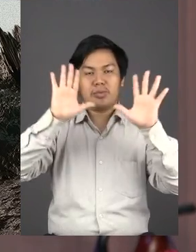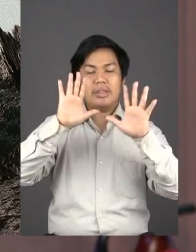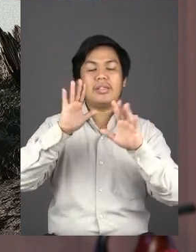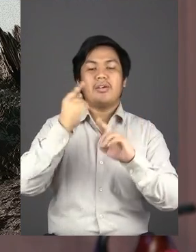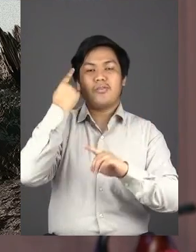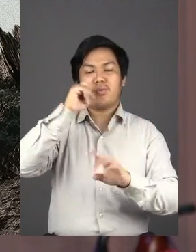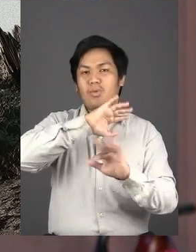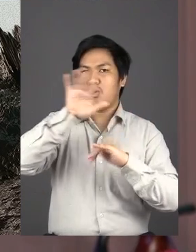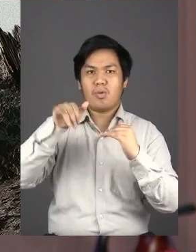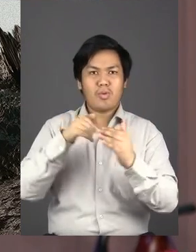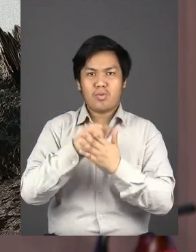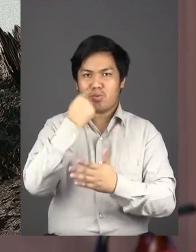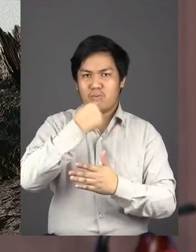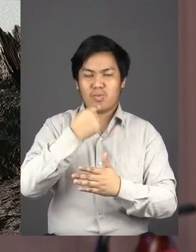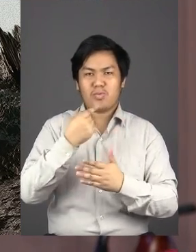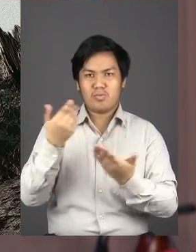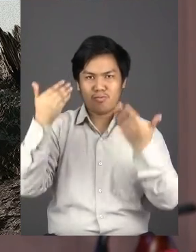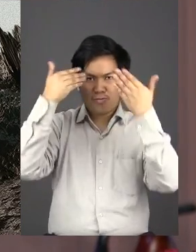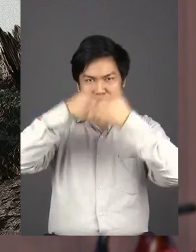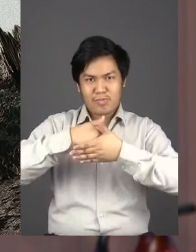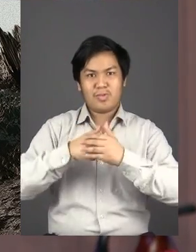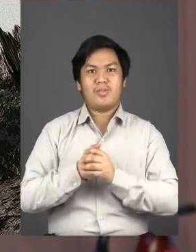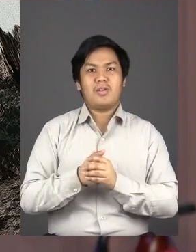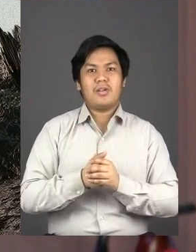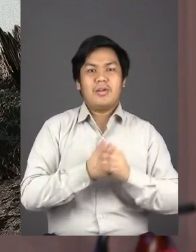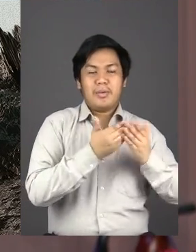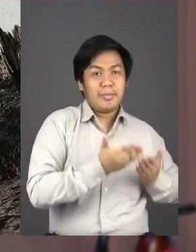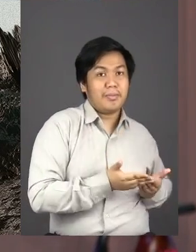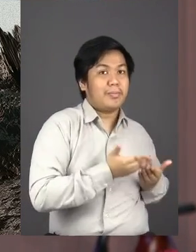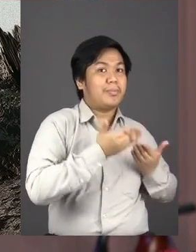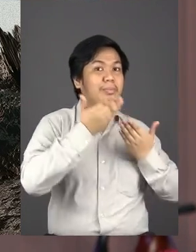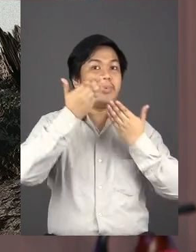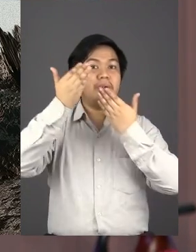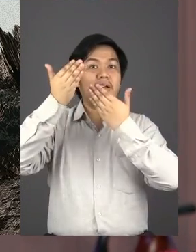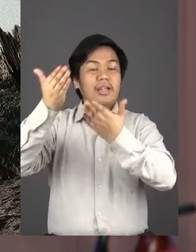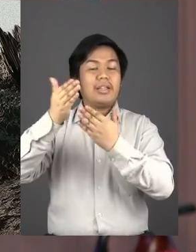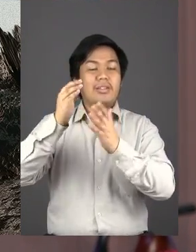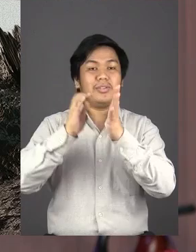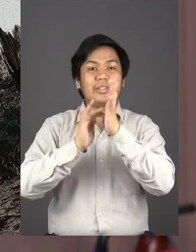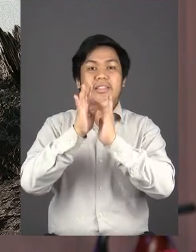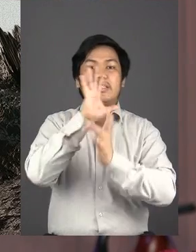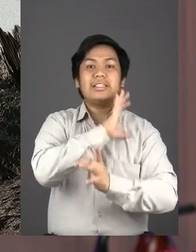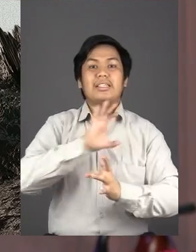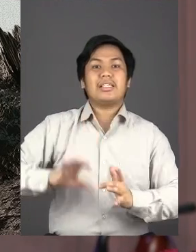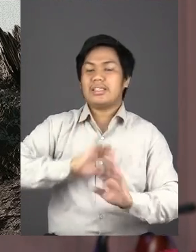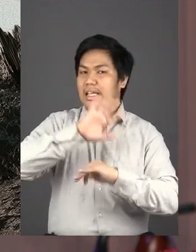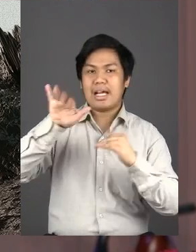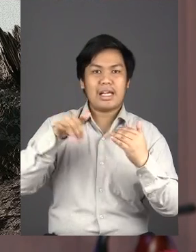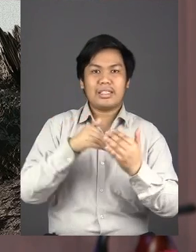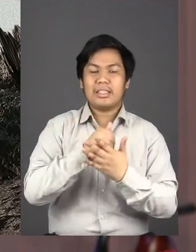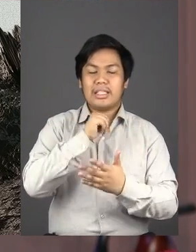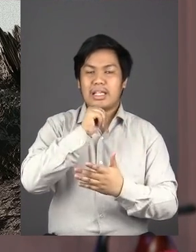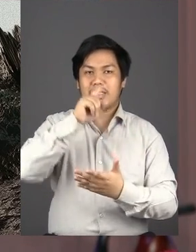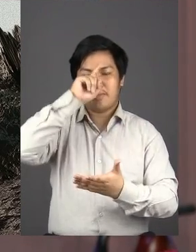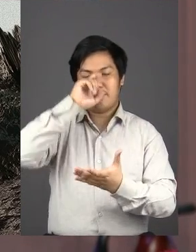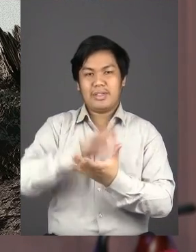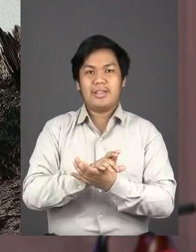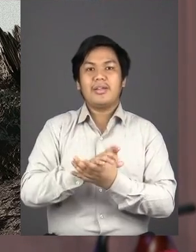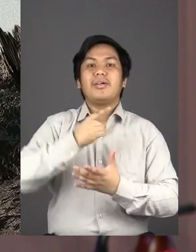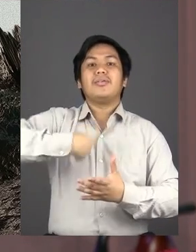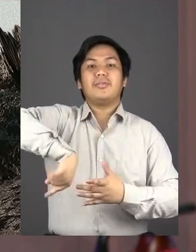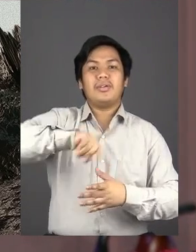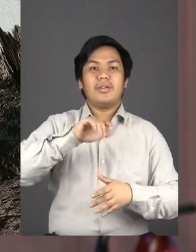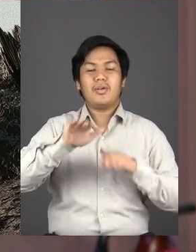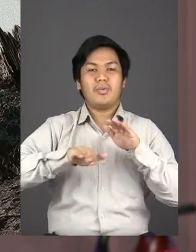kadiliman. Ganyan ang magpapalapit kay Kristo Jesus doon sa mga nasa kadiliman. Sapagkat tayo ay dapat lumakad